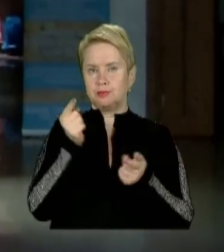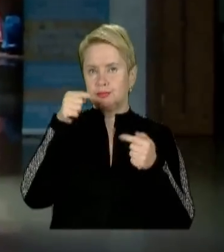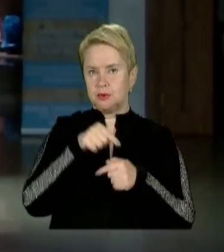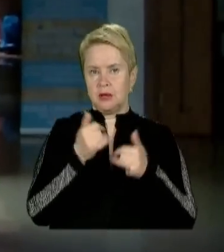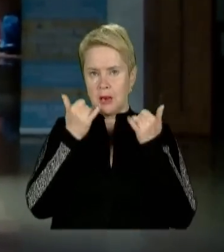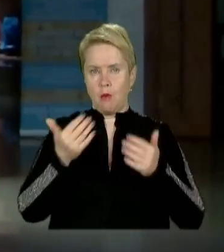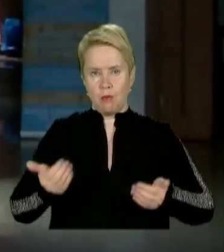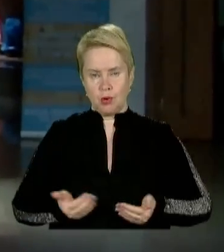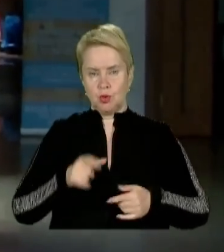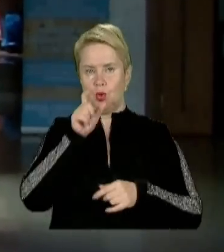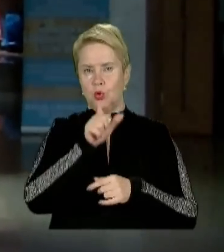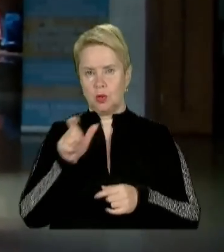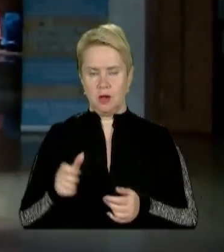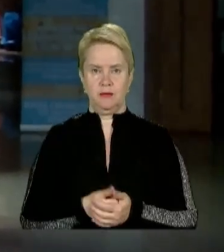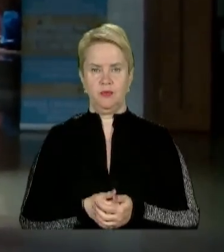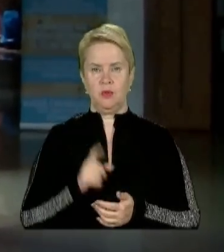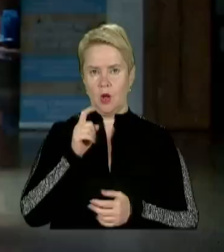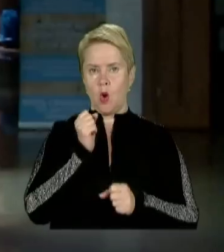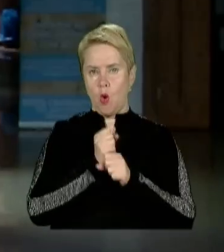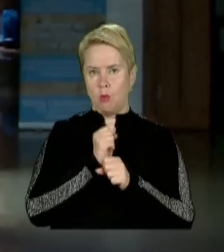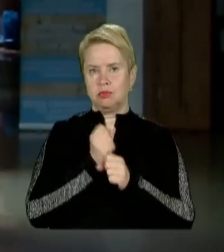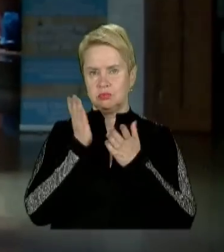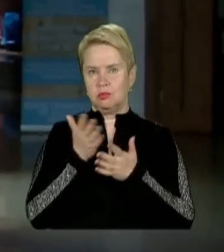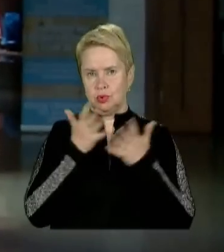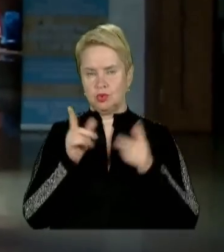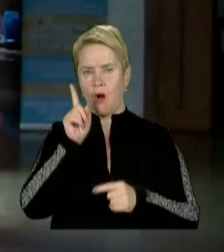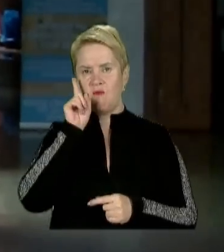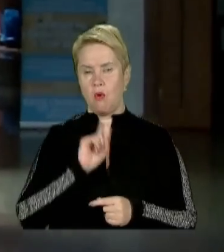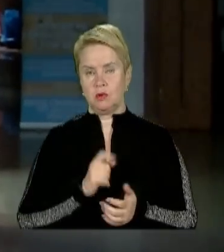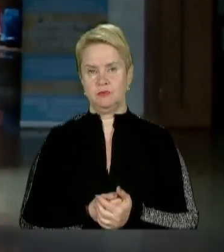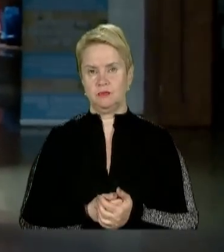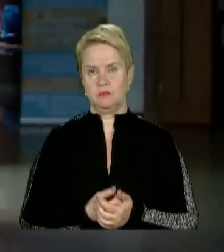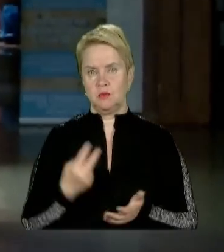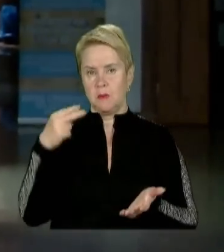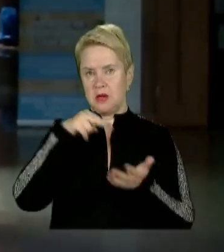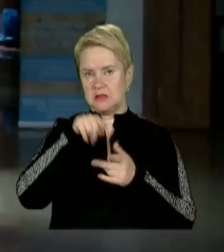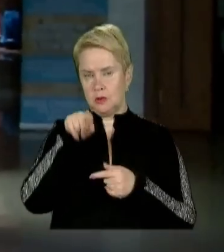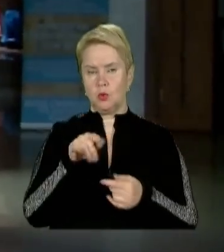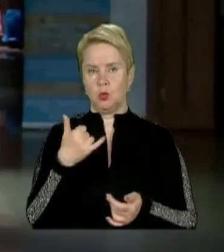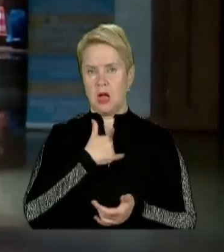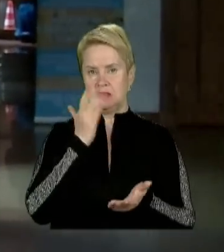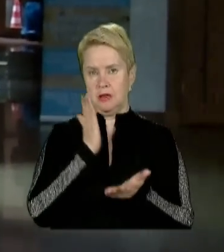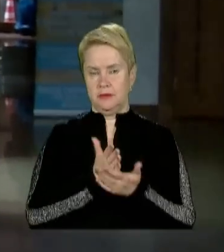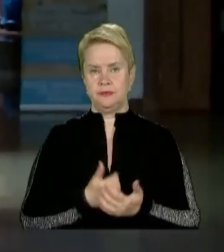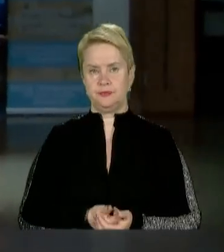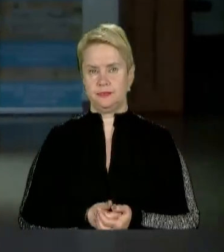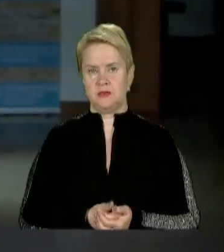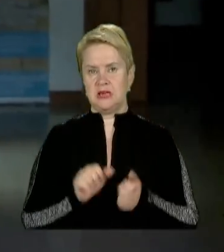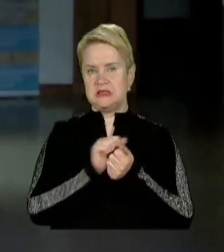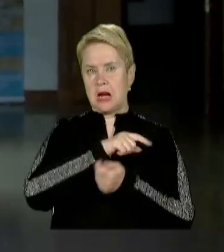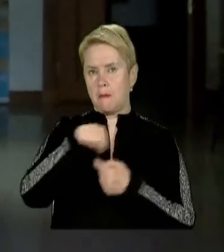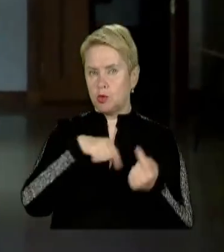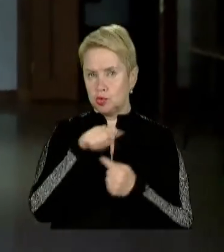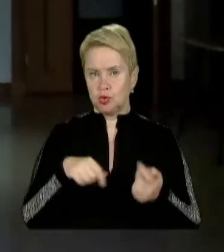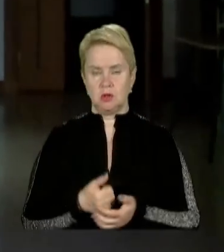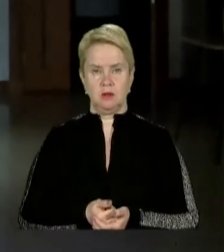для проживання людей та робити їх більш комфортними. Ми поставили тут, є у нас і стиральна